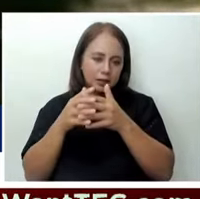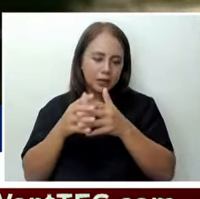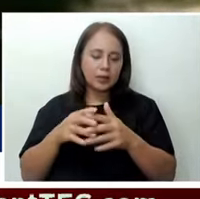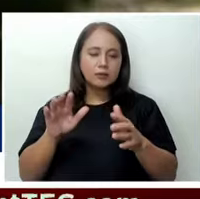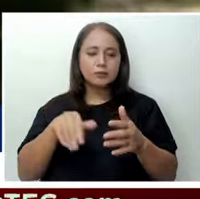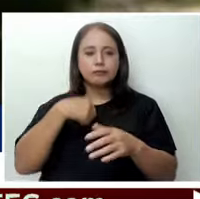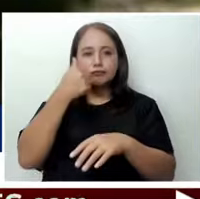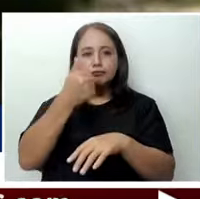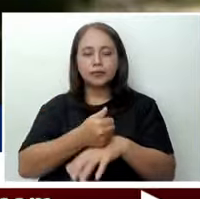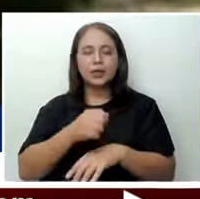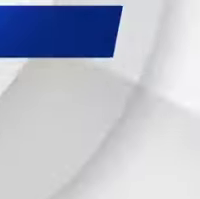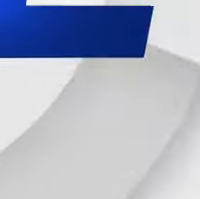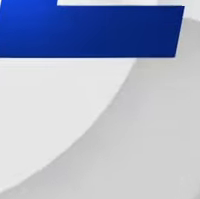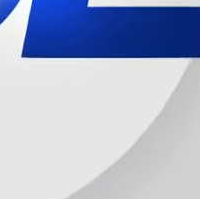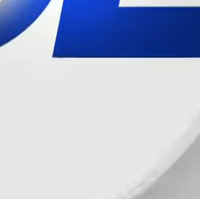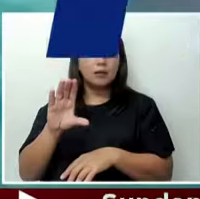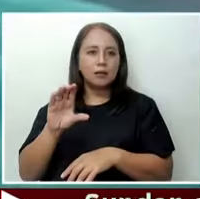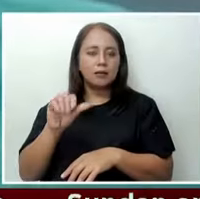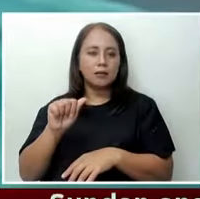EDCA projects.